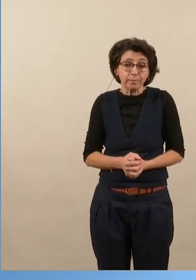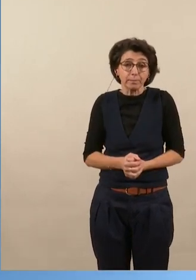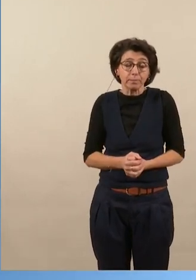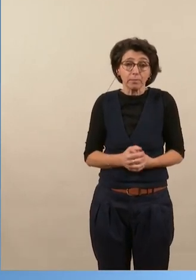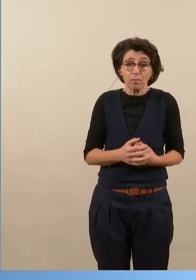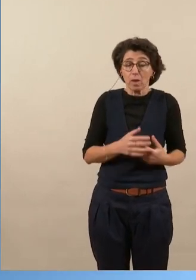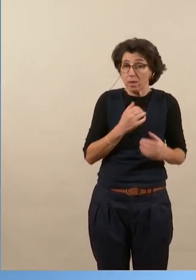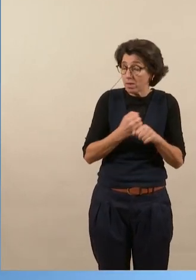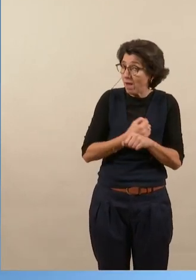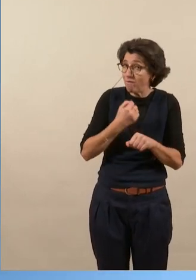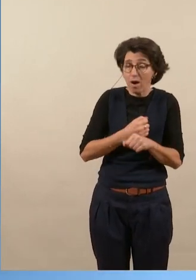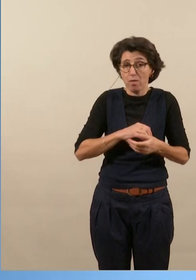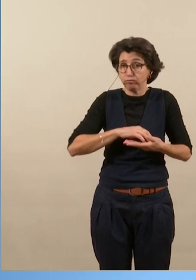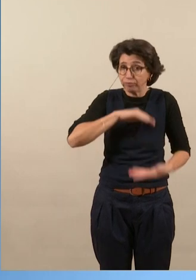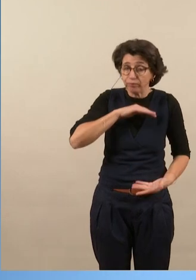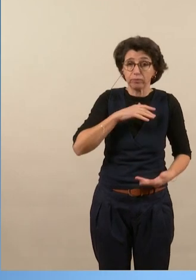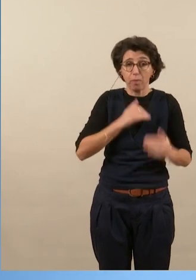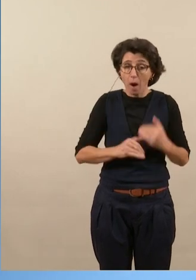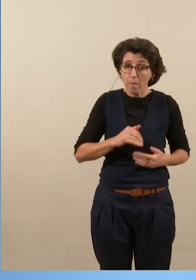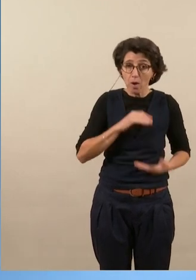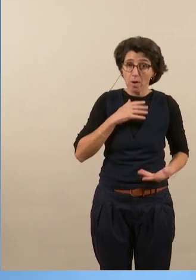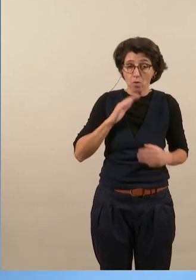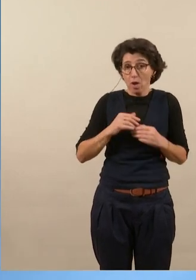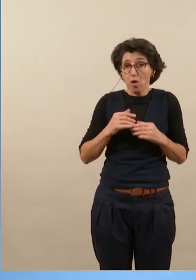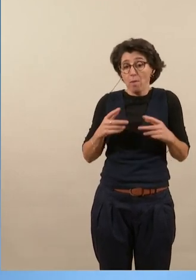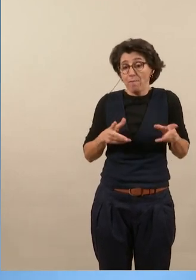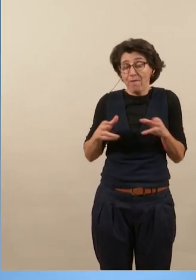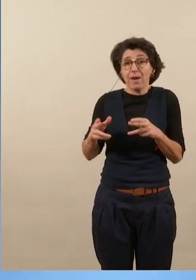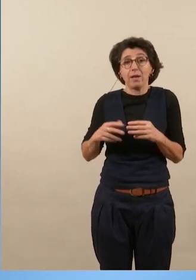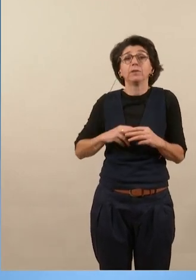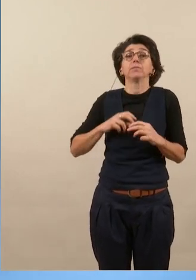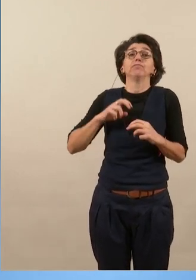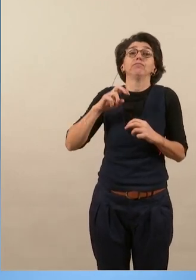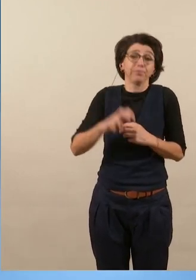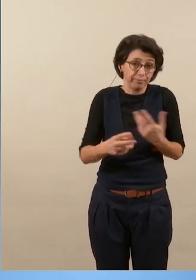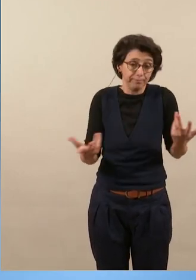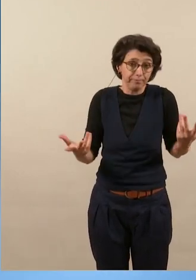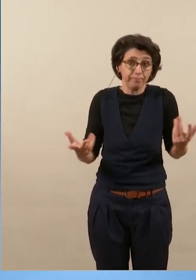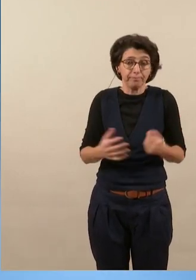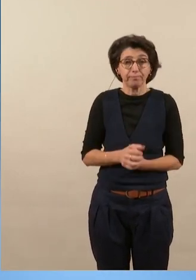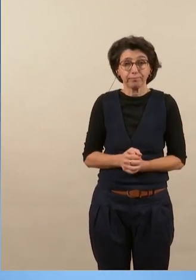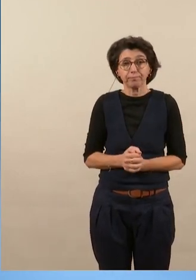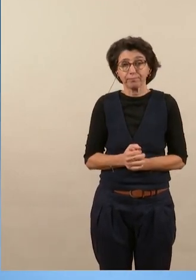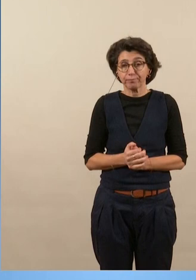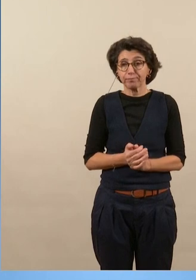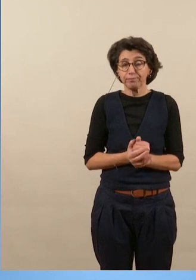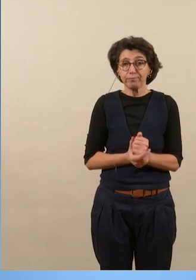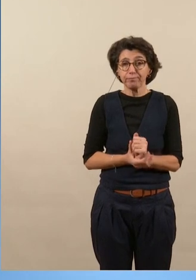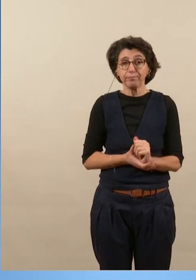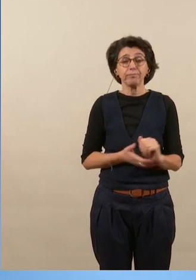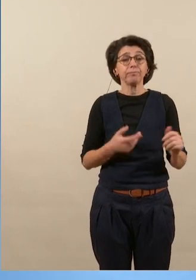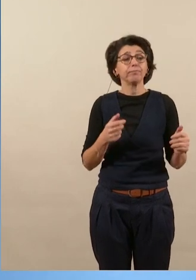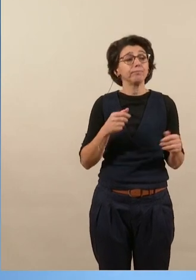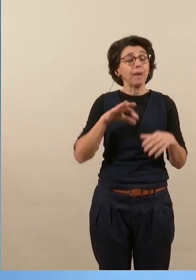phase d'ascension sur ce sur ce volet on a entendu des élus qui pour